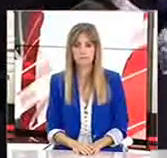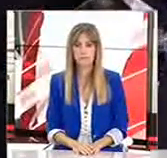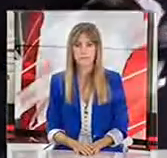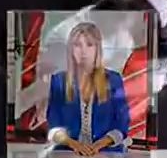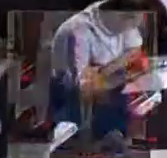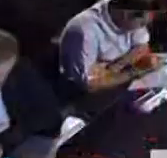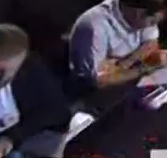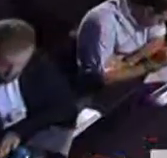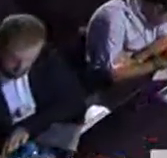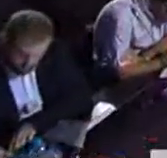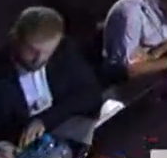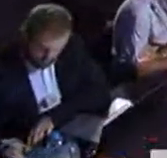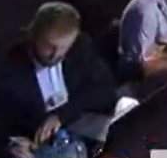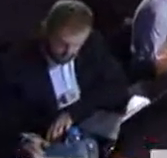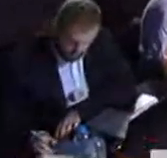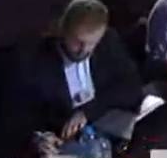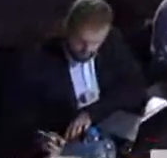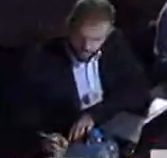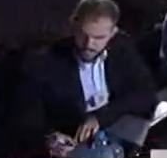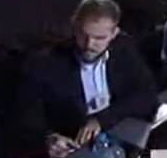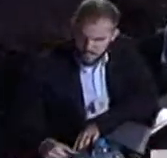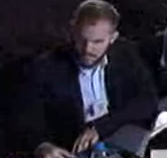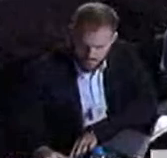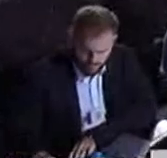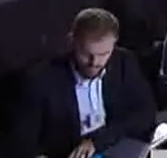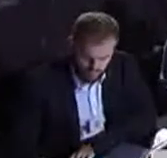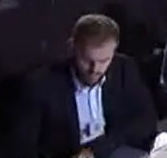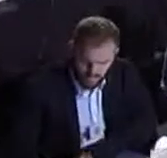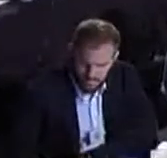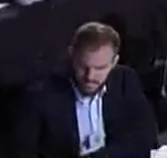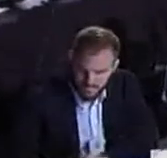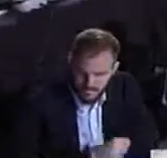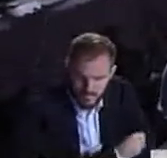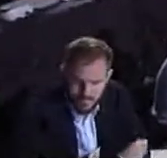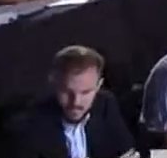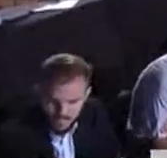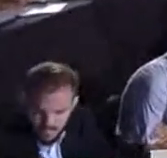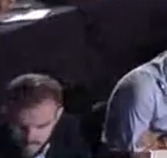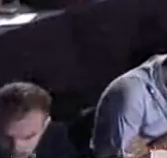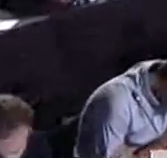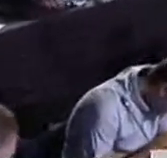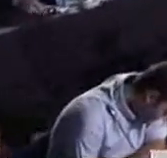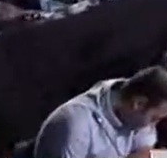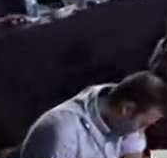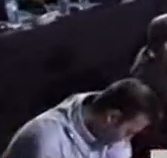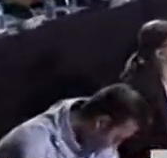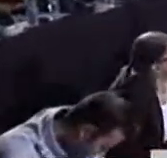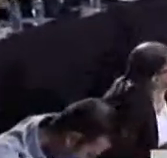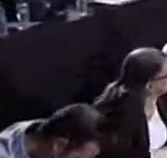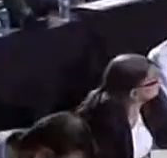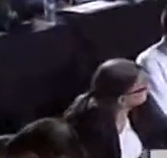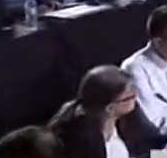και την χείρα που πρέπει να κινήσει. Κατά συνέπεια, οι κανόνες της δημοκρατίας θα πρέπει να ευνοούν και την άρση